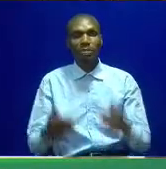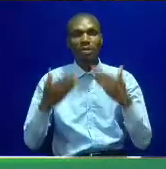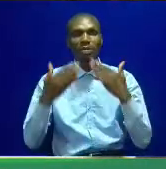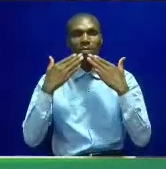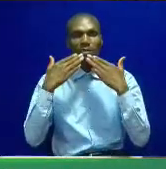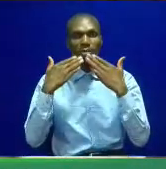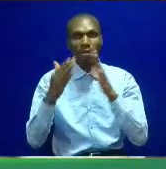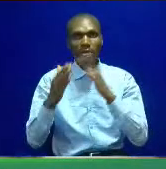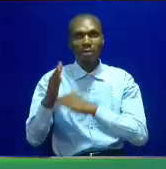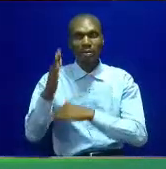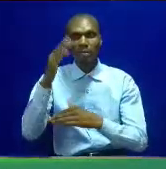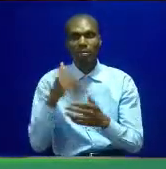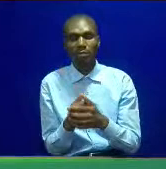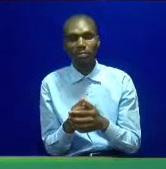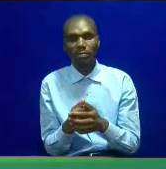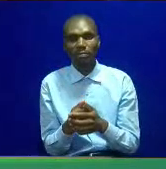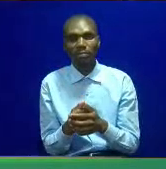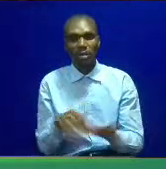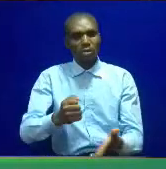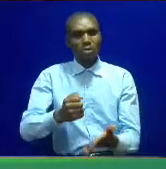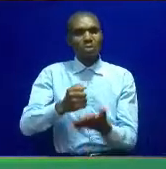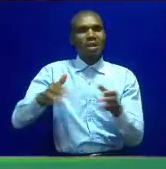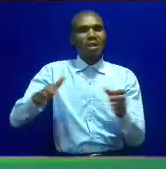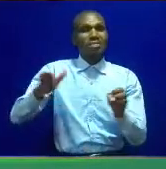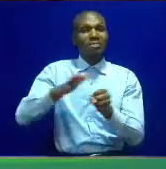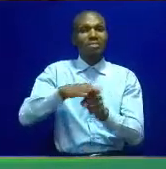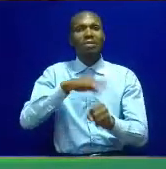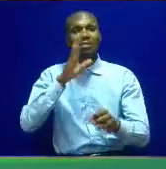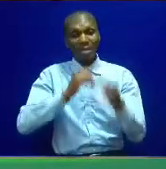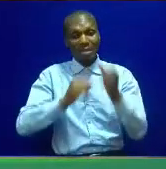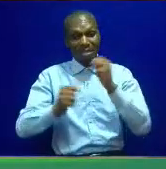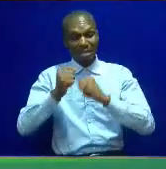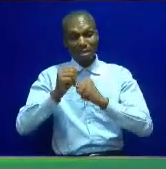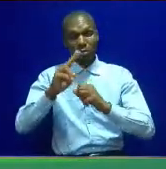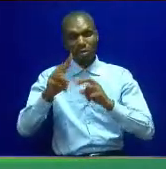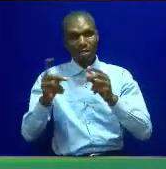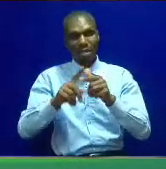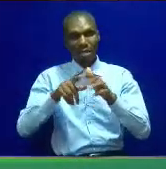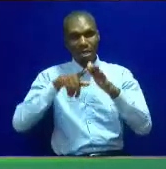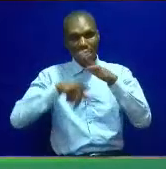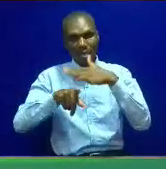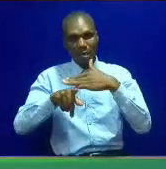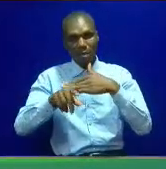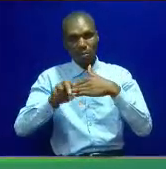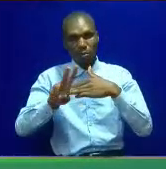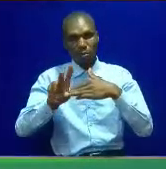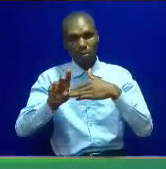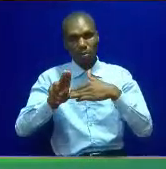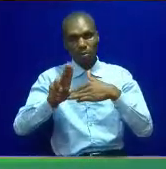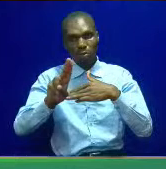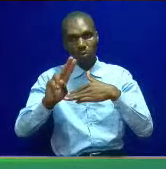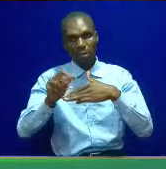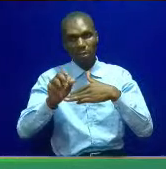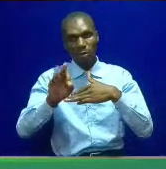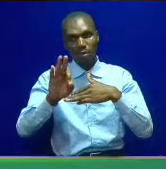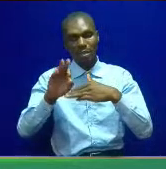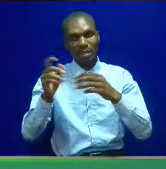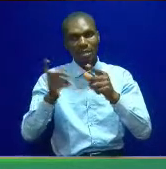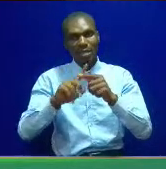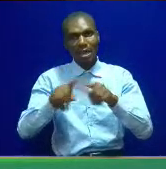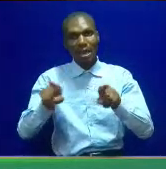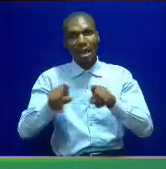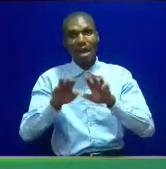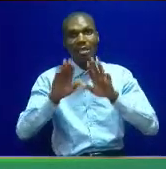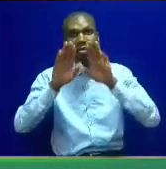mbiyamano matanya kuto konya tuwa kode 2022 enondo uji kwa soa 2023 zikinsa chinga chileke wosio kukua mono njengu wakira